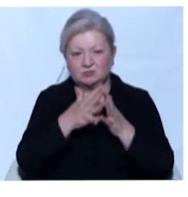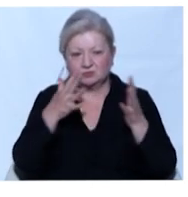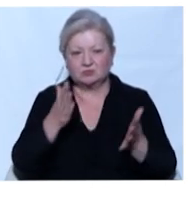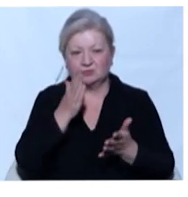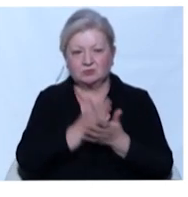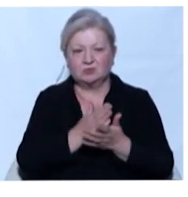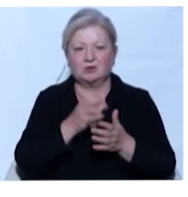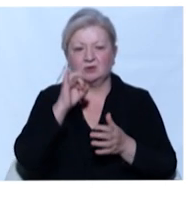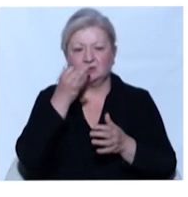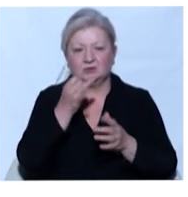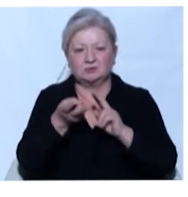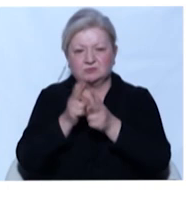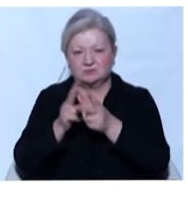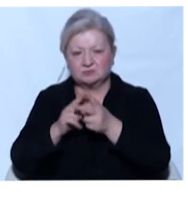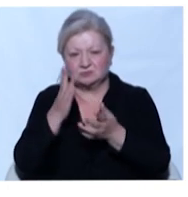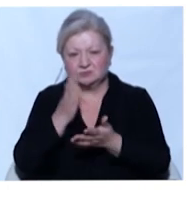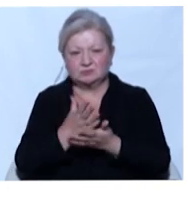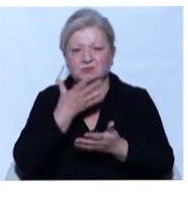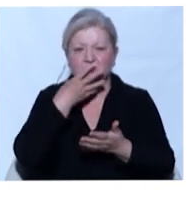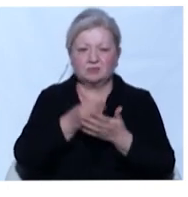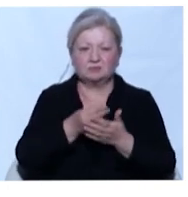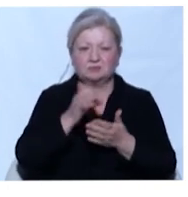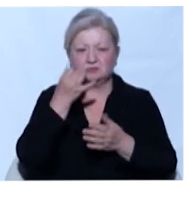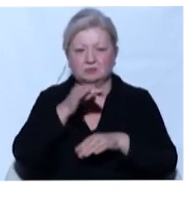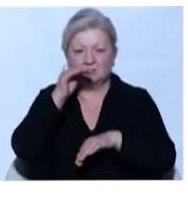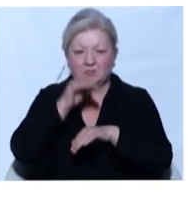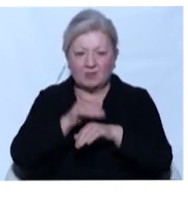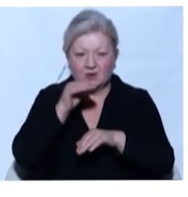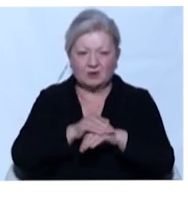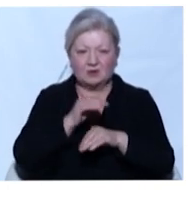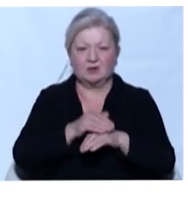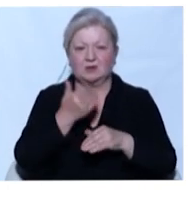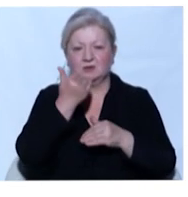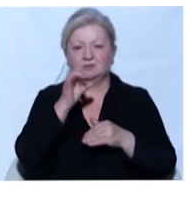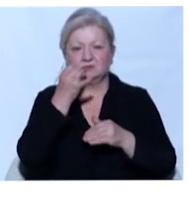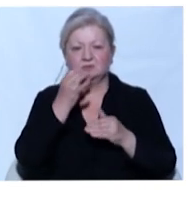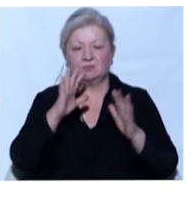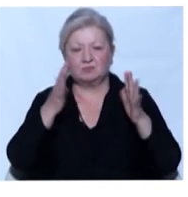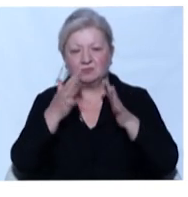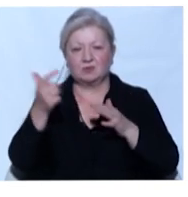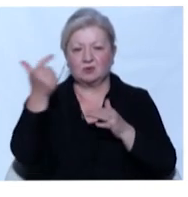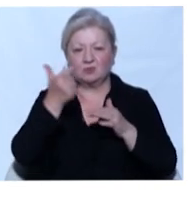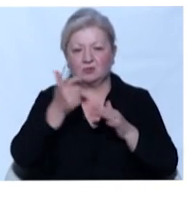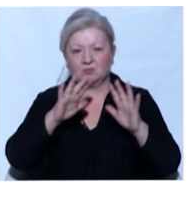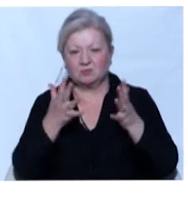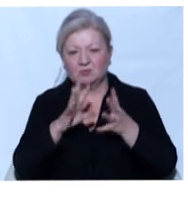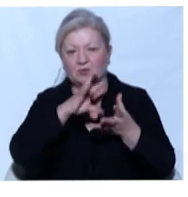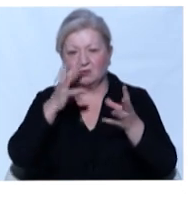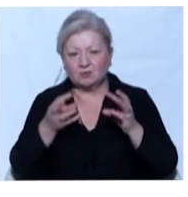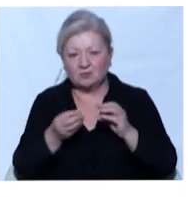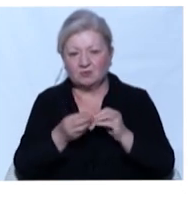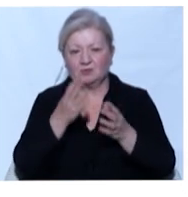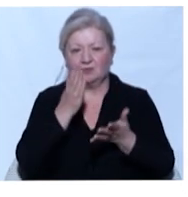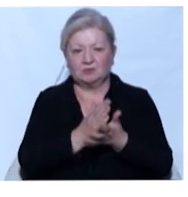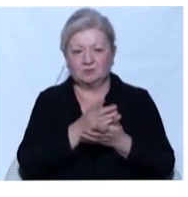ცვლილებები, ისტორიული ეტაპები, თავისი ისტორიული ფაქტებით, თავისი ისტორიული მოვლენებით და გეოგრაფიული მოვლენებით და ეს ყველაფერი ერთად კონტექსტში